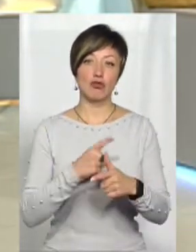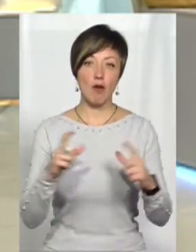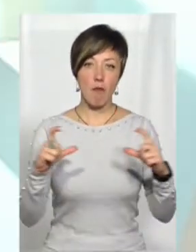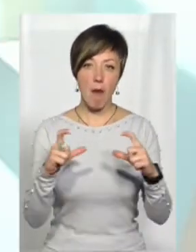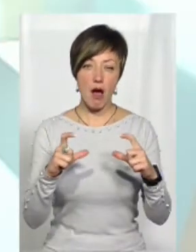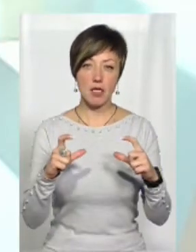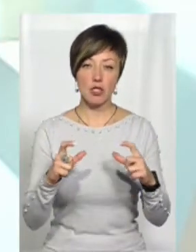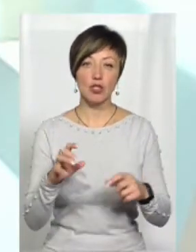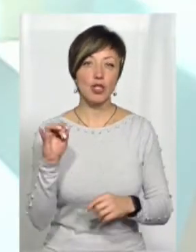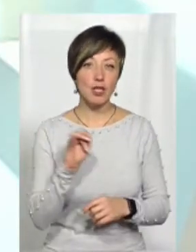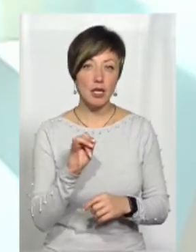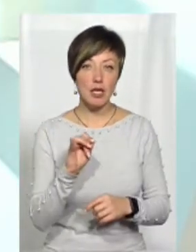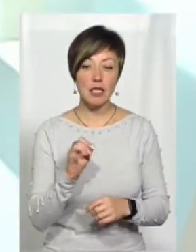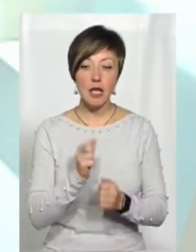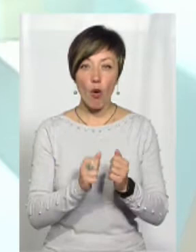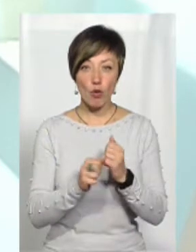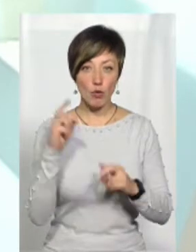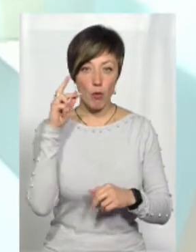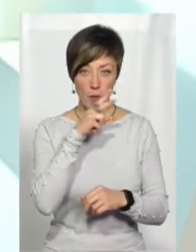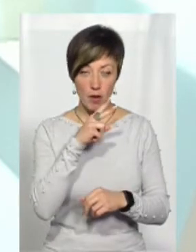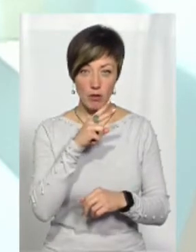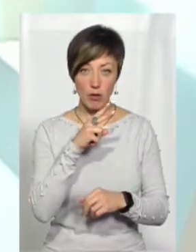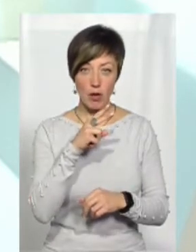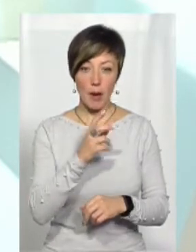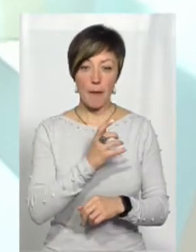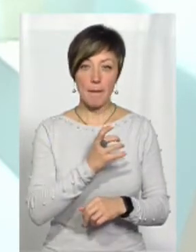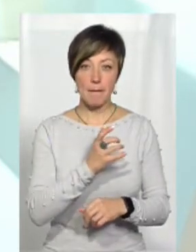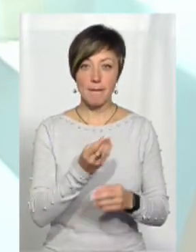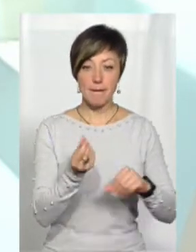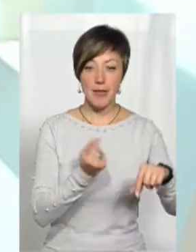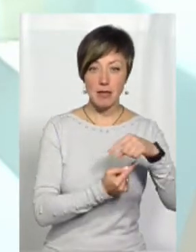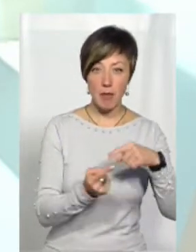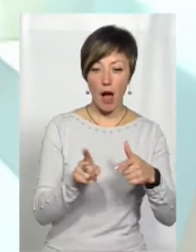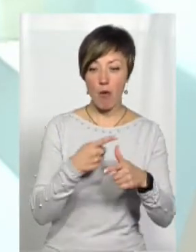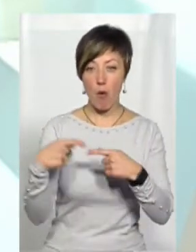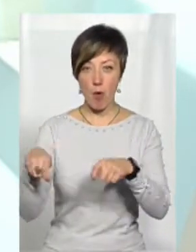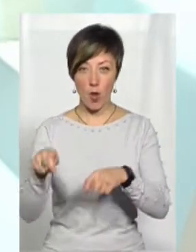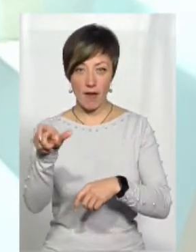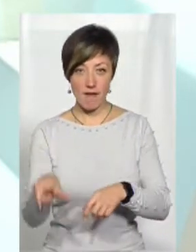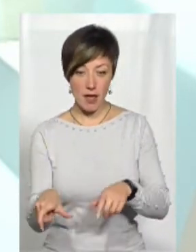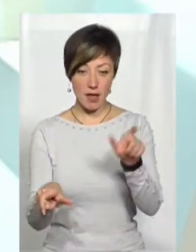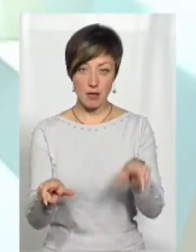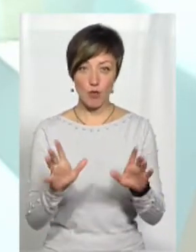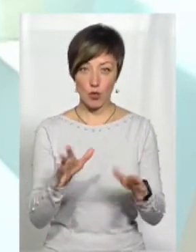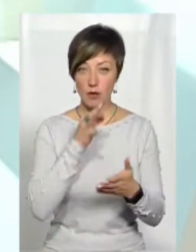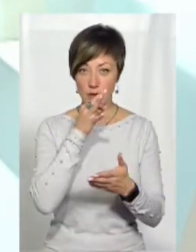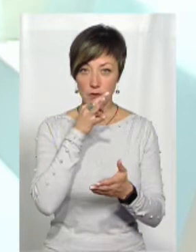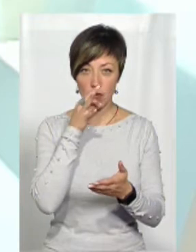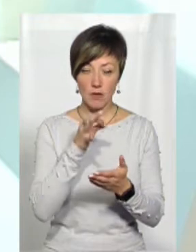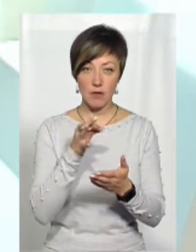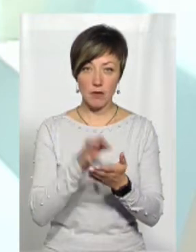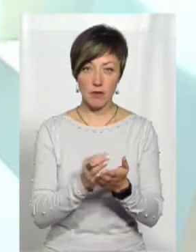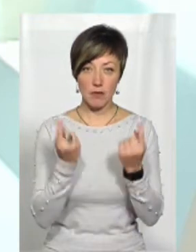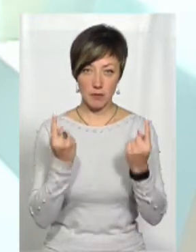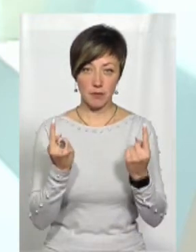магазинчику. От, і за кожну помилку приватний підприємець або продавець, хто стоїть за прилавком, буде нести